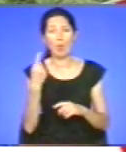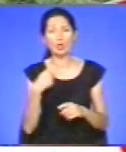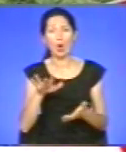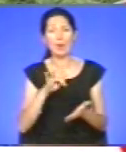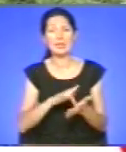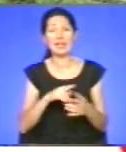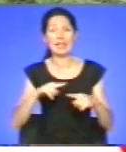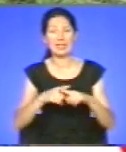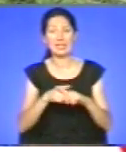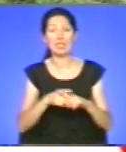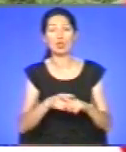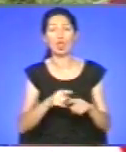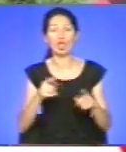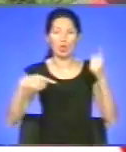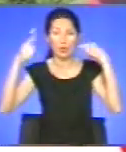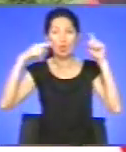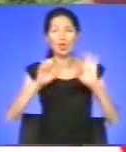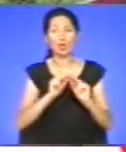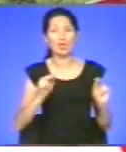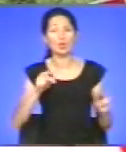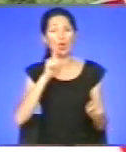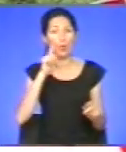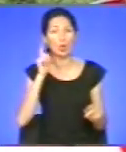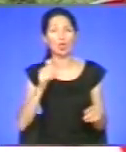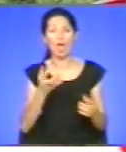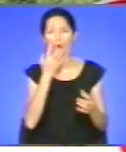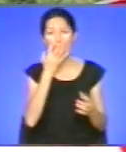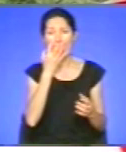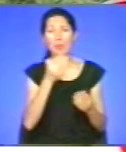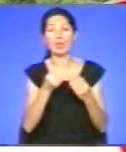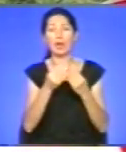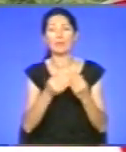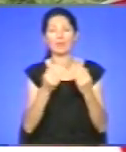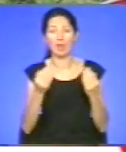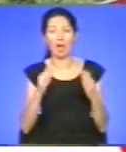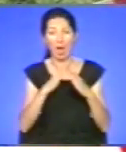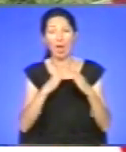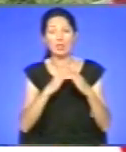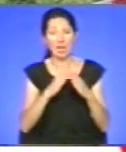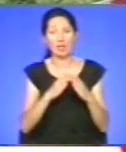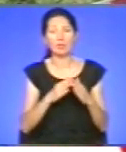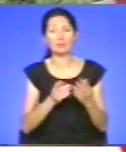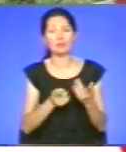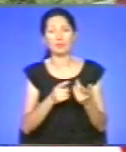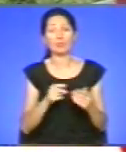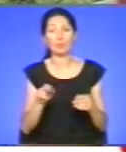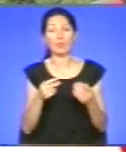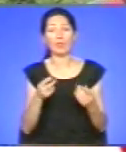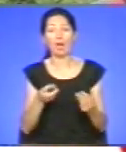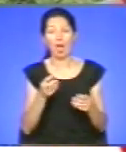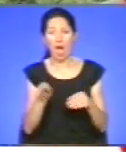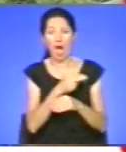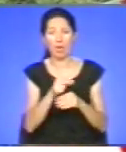технічної творчості учнівської молоді, утеплення фасадів кількох закладів, ремонти опалювальних систем. Самі розумієте,